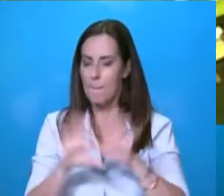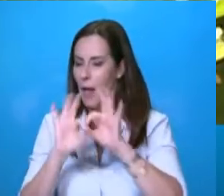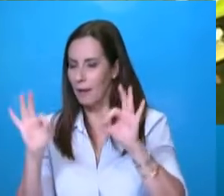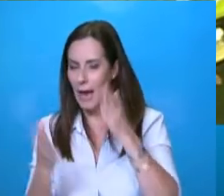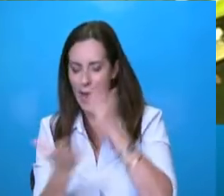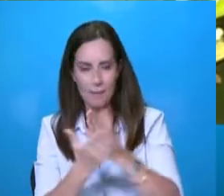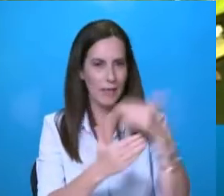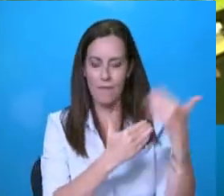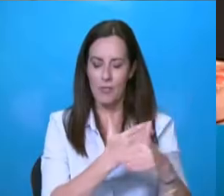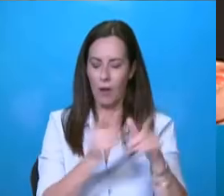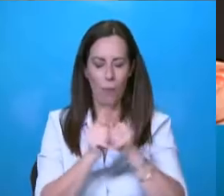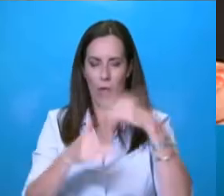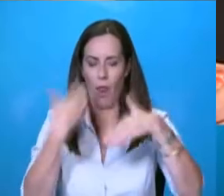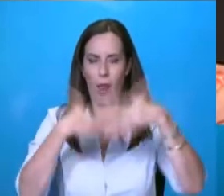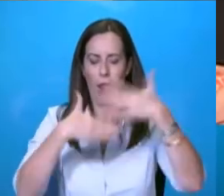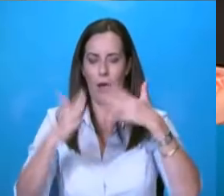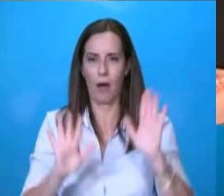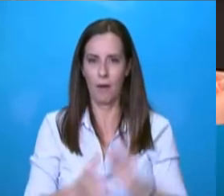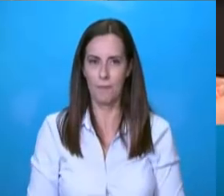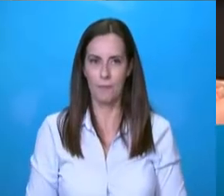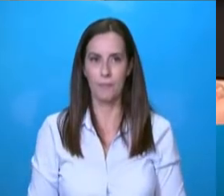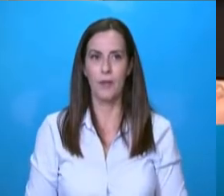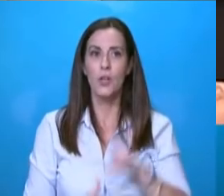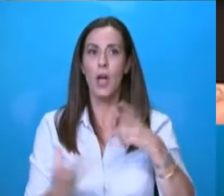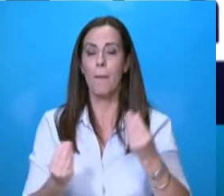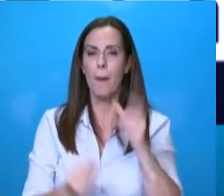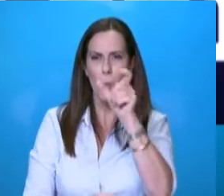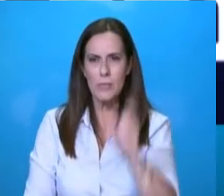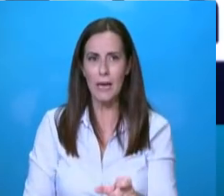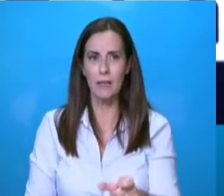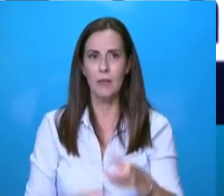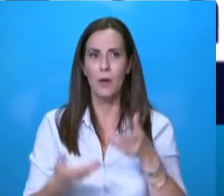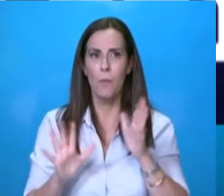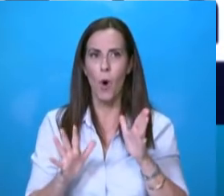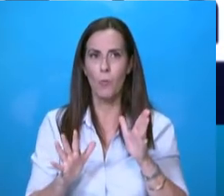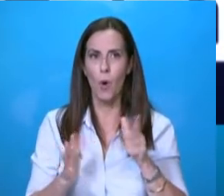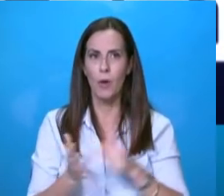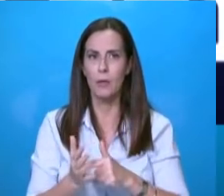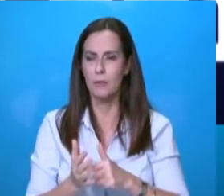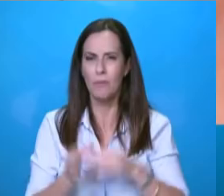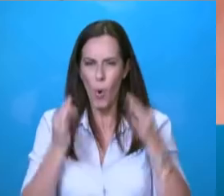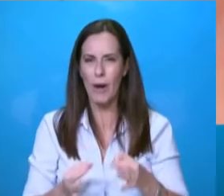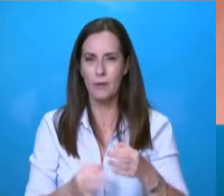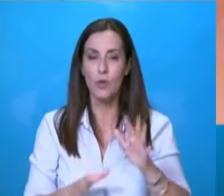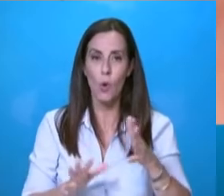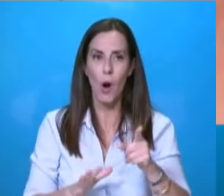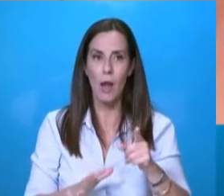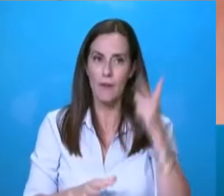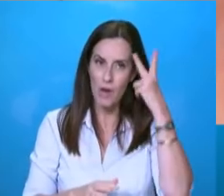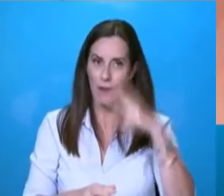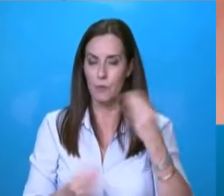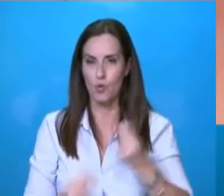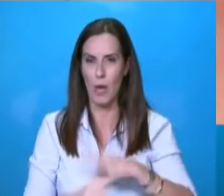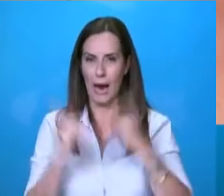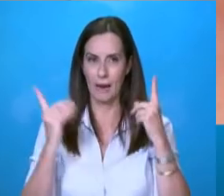אמצע וסוף. יש גם הרבה מאוד מושגים שהם מאוד מאוד מאוד קונקרטיים, שעלולים להתפרש בצורה